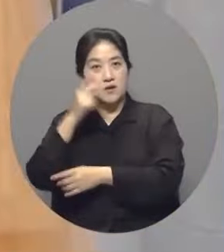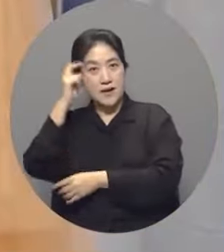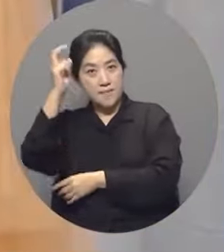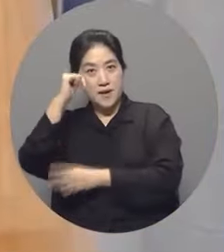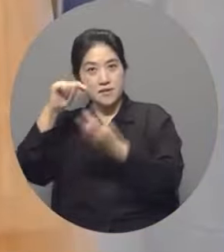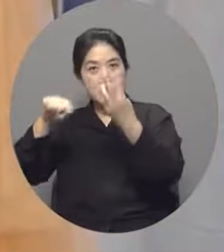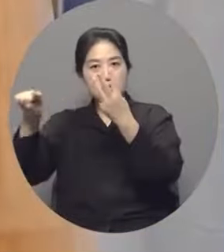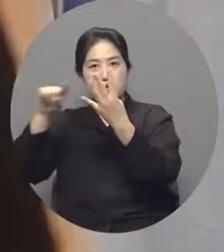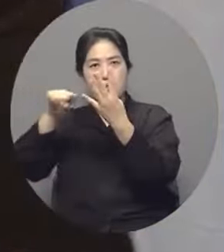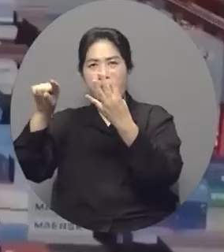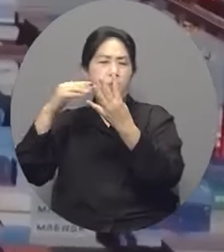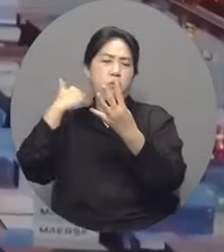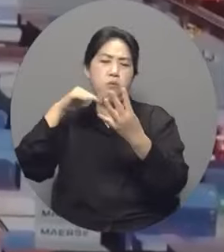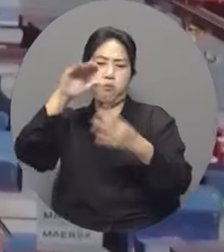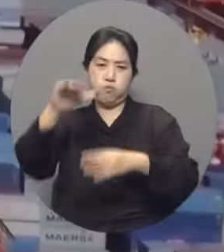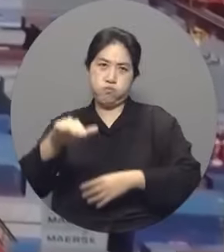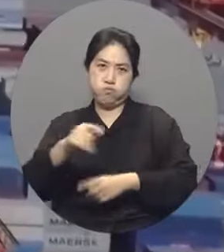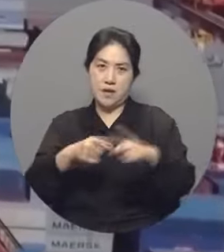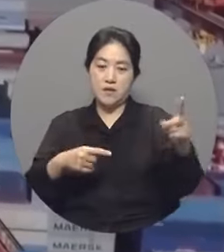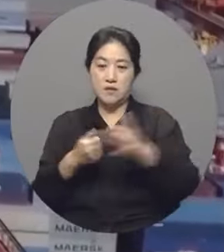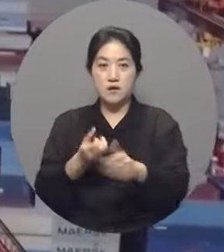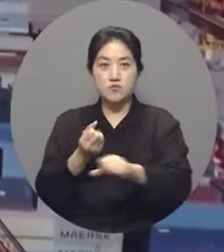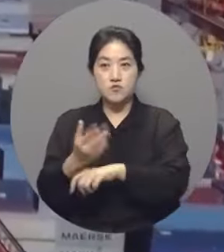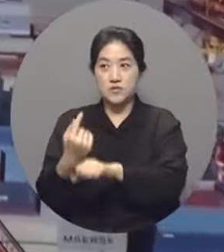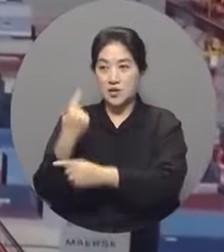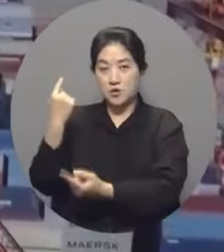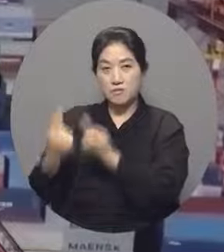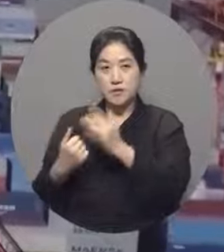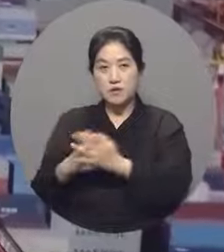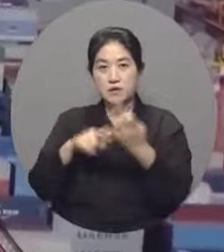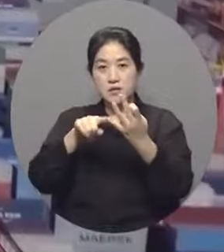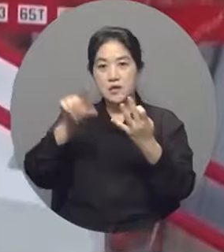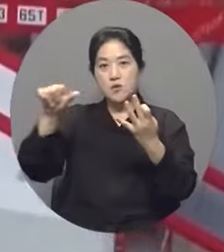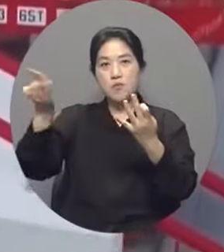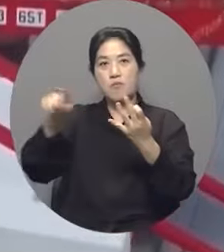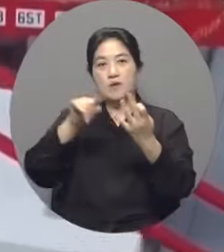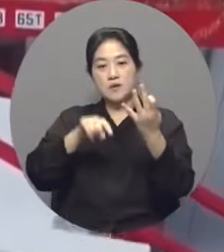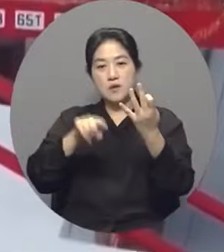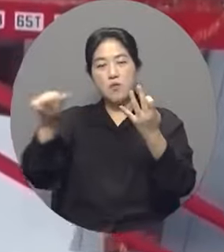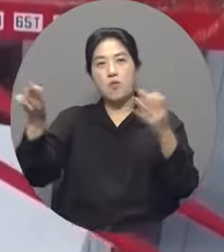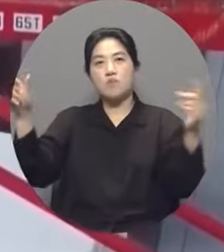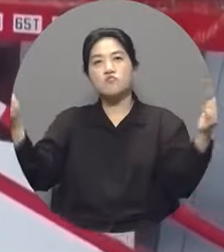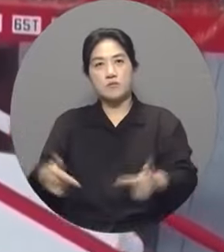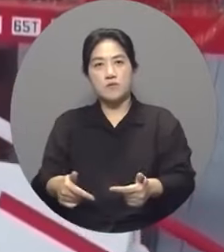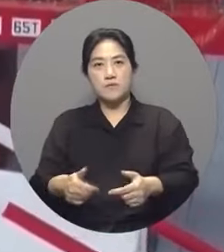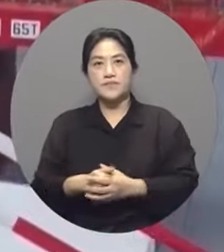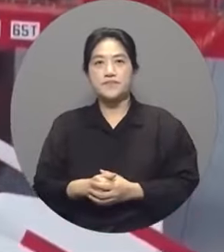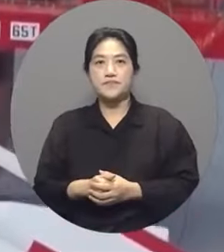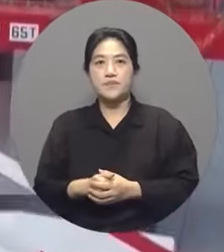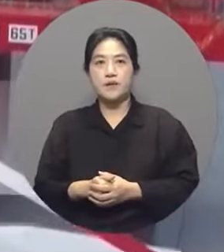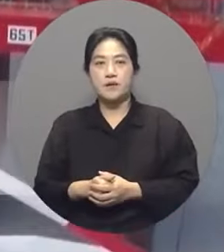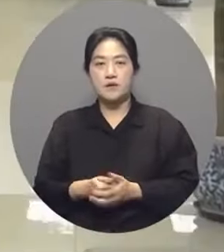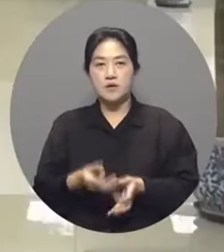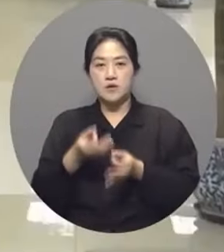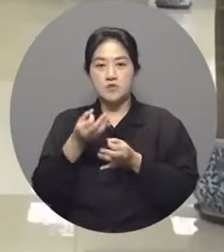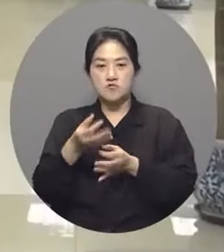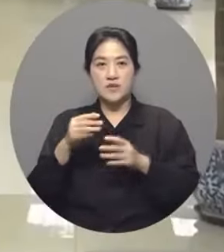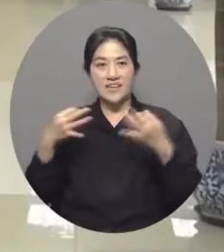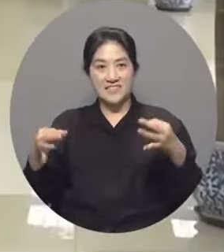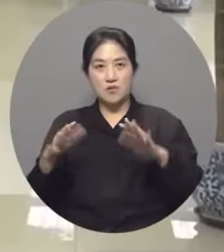4.5%를 한참 밑돌았고 수출도 지난해 대비 14.5%나 줄었습니다. 주요 투자은행들도